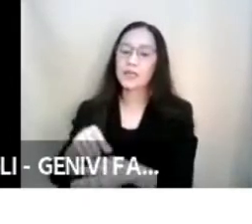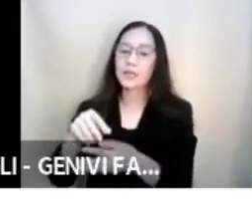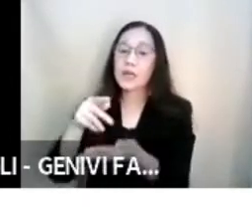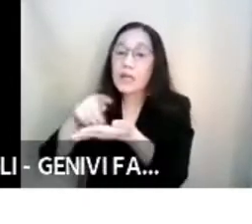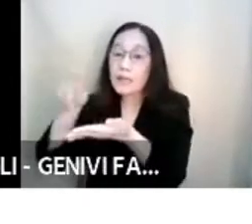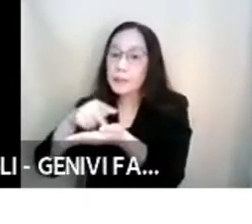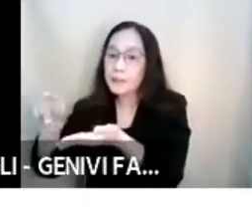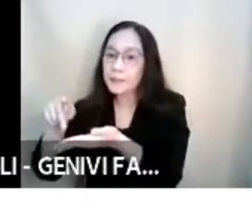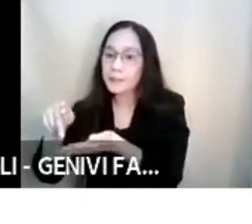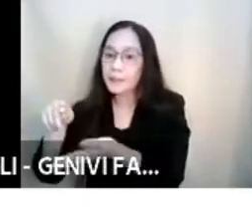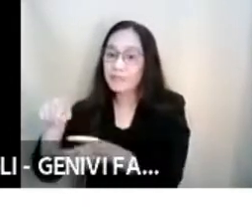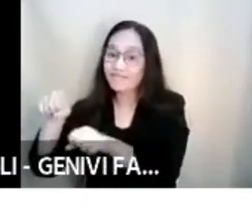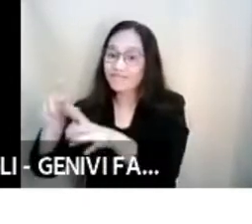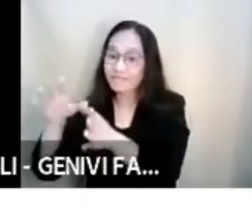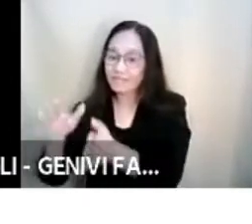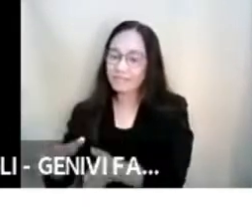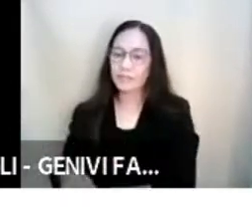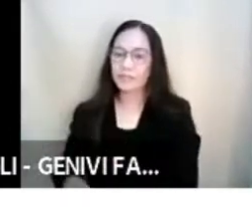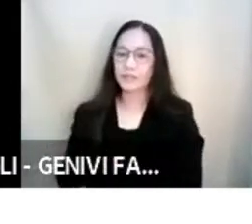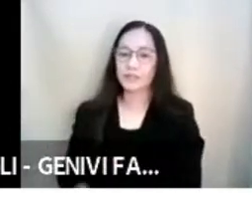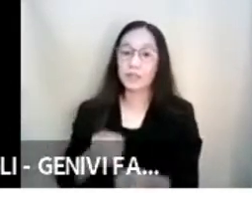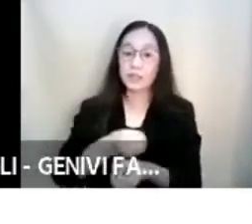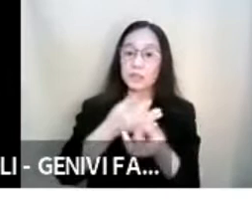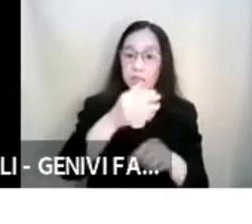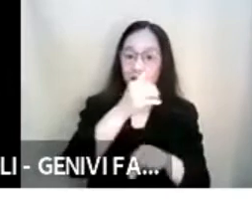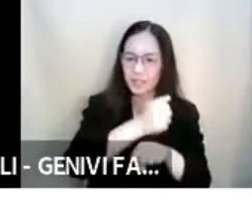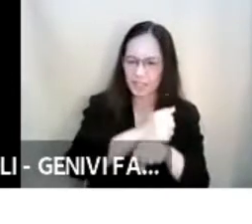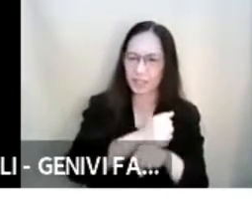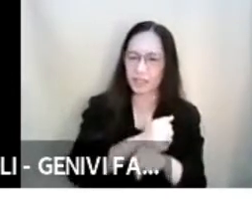sila ng chores, no, na pwedeng gawin sa bahay.